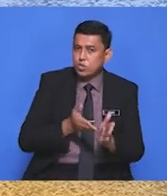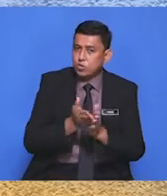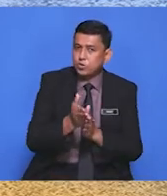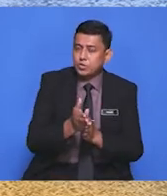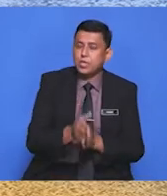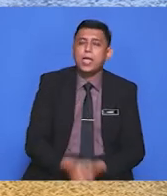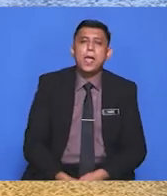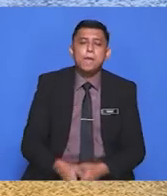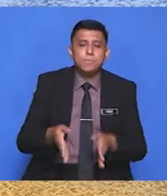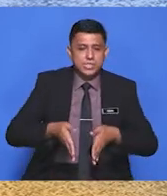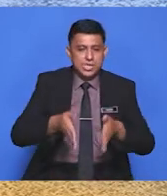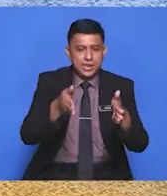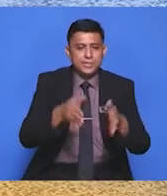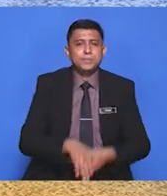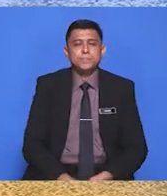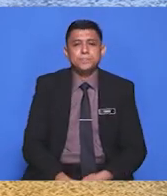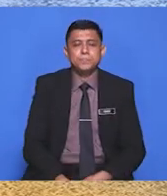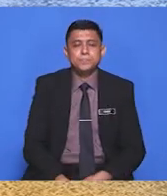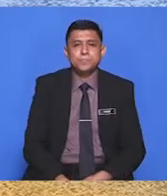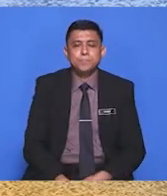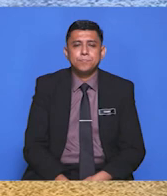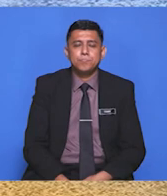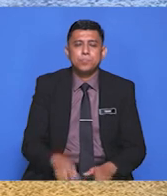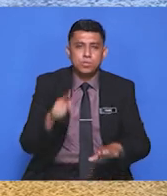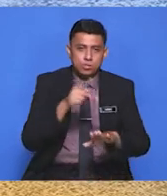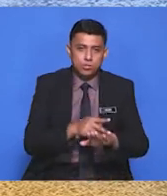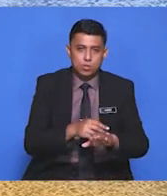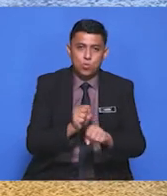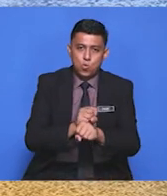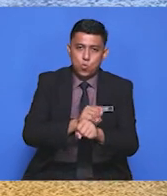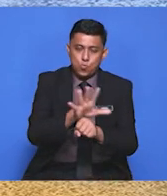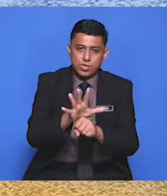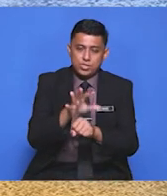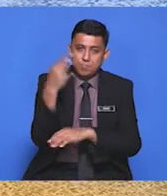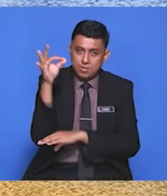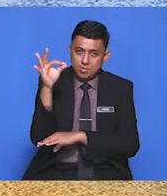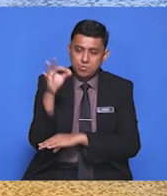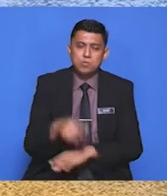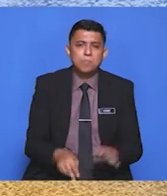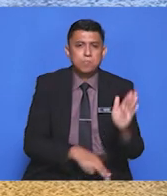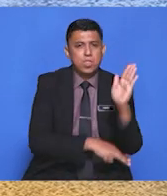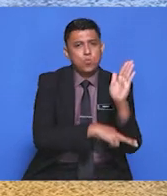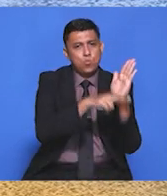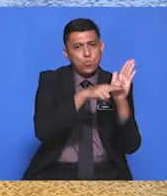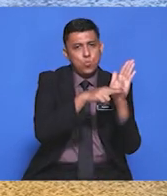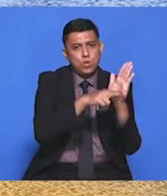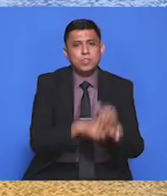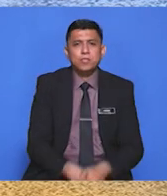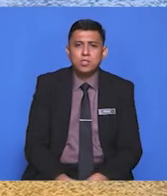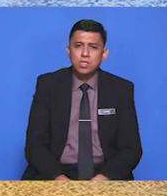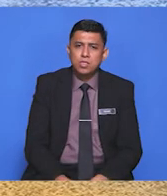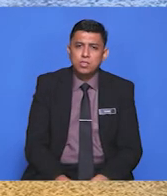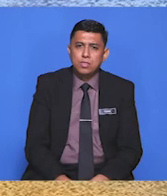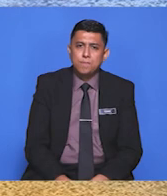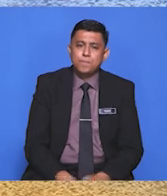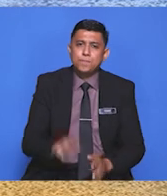beroperasi. Contohnya, ketika COVID-19 ini melanda, pihak hotel menetapkan penakatan